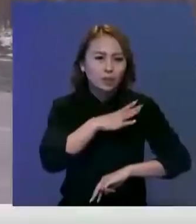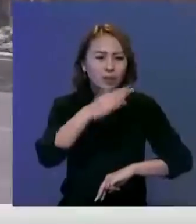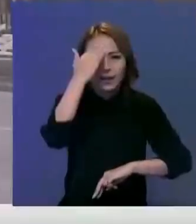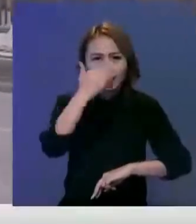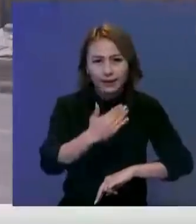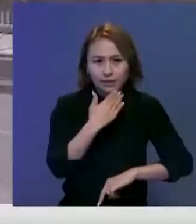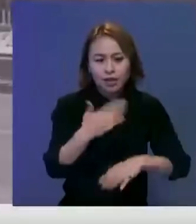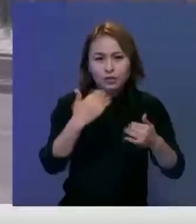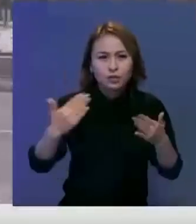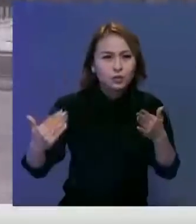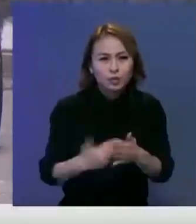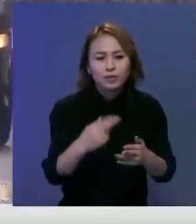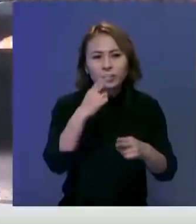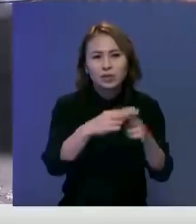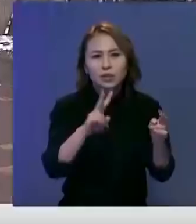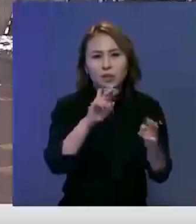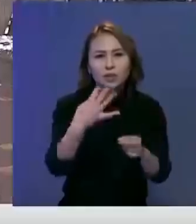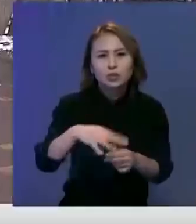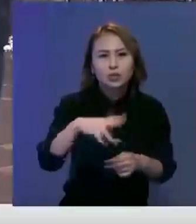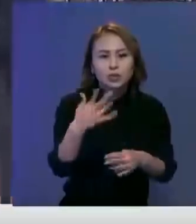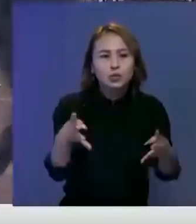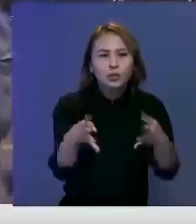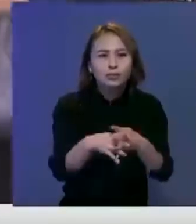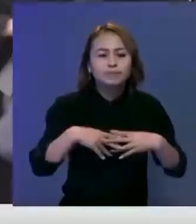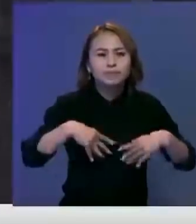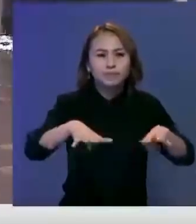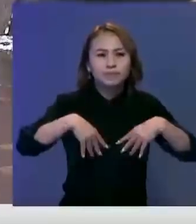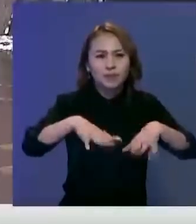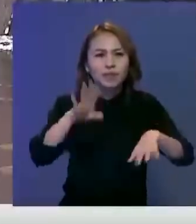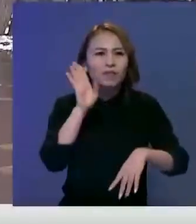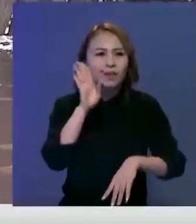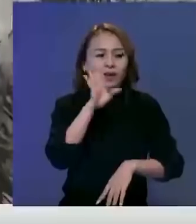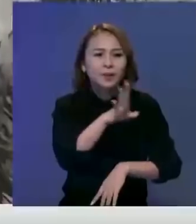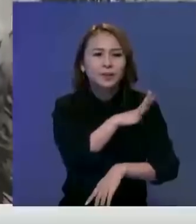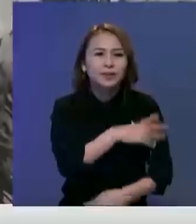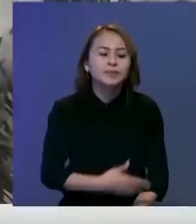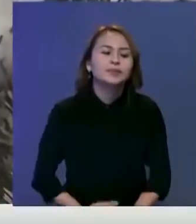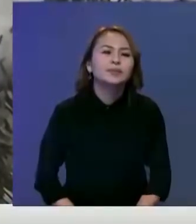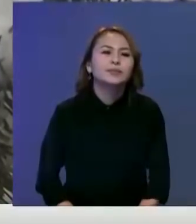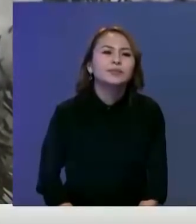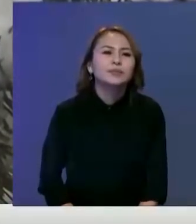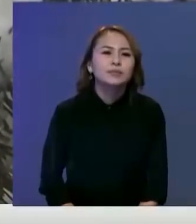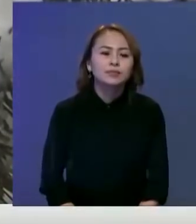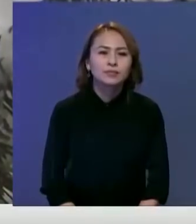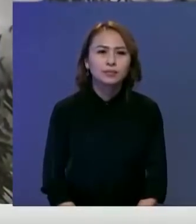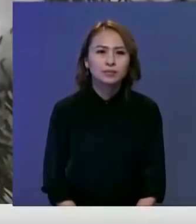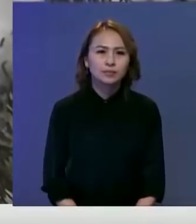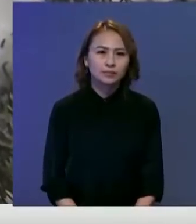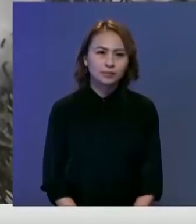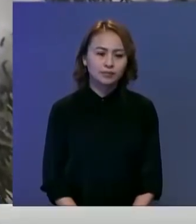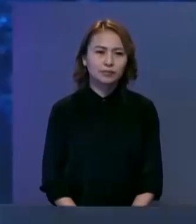көктайғақтың алдын алу үшін 243 тонны ағырдай қоспап айтын анылды. Харшын кемілжен Валентин Лабанов, Хабар 24, Алматыдан.